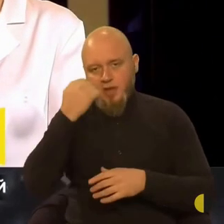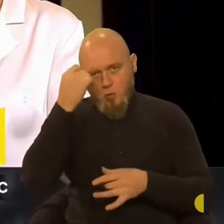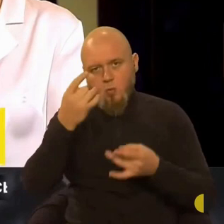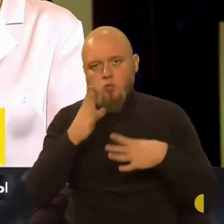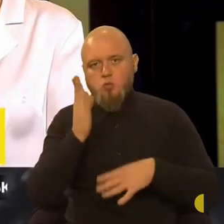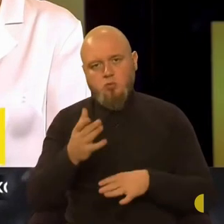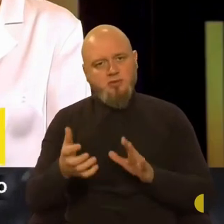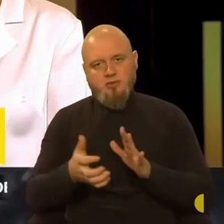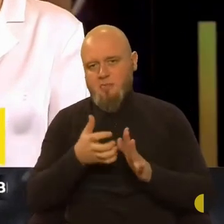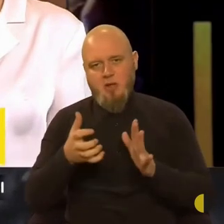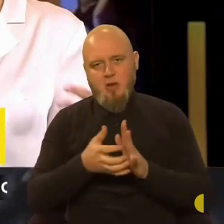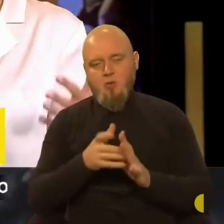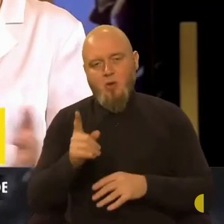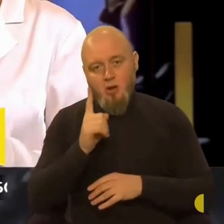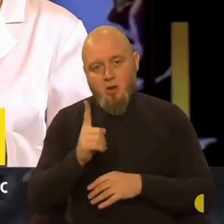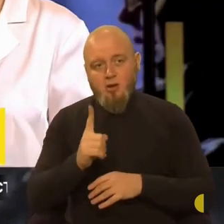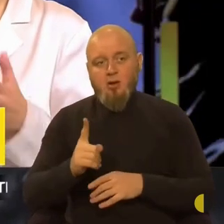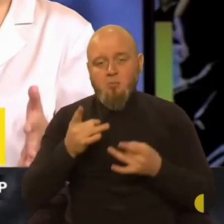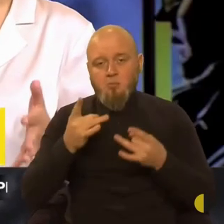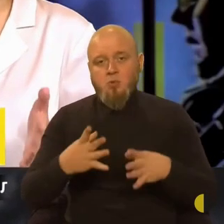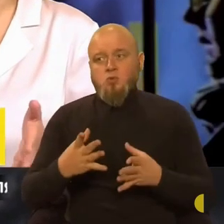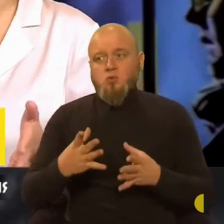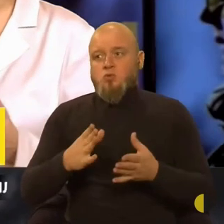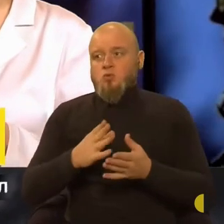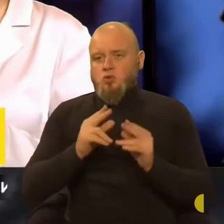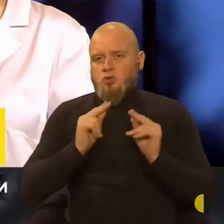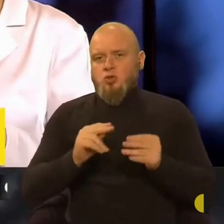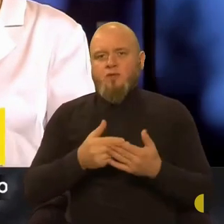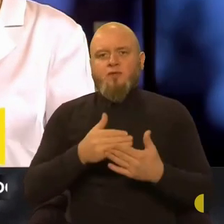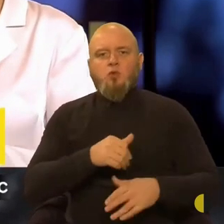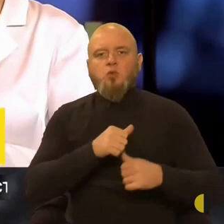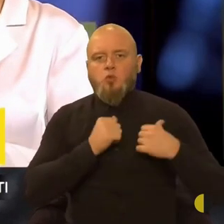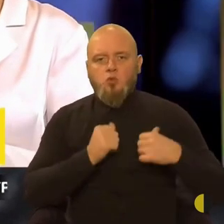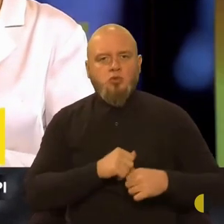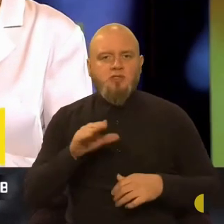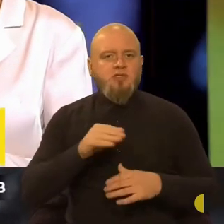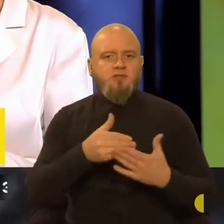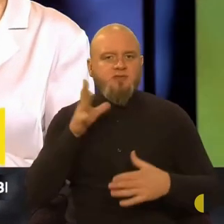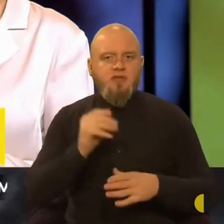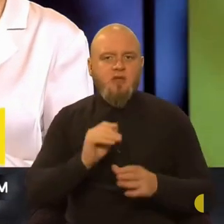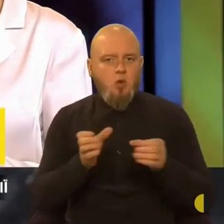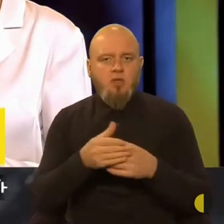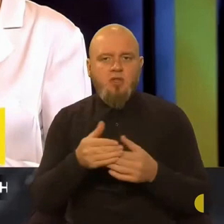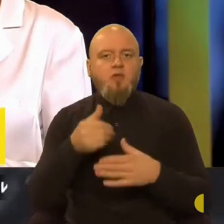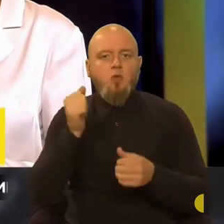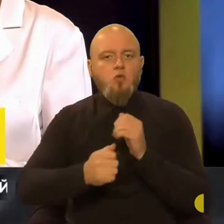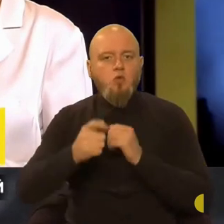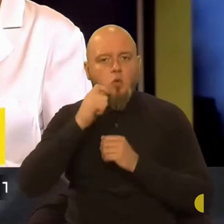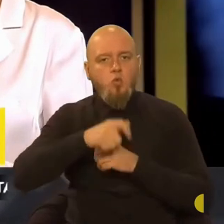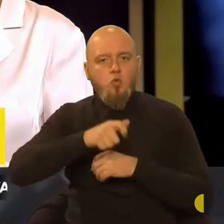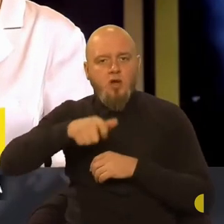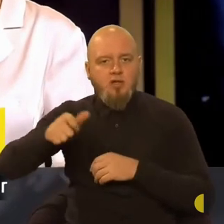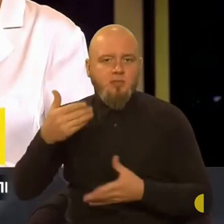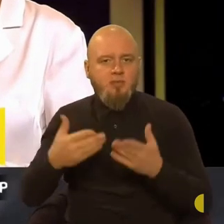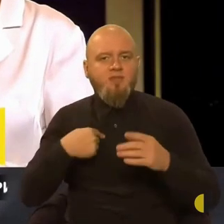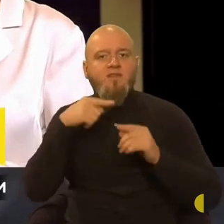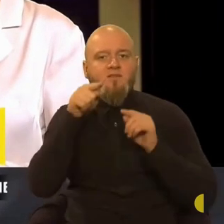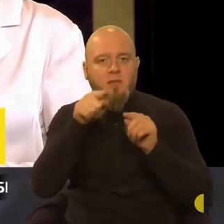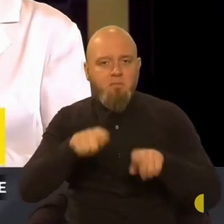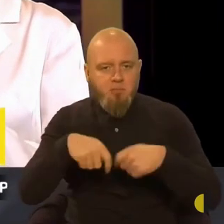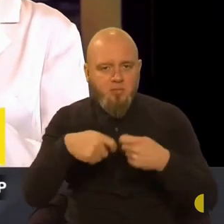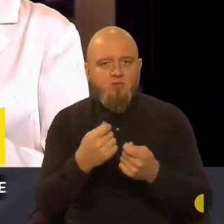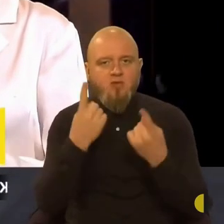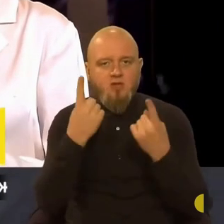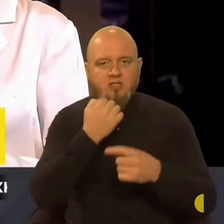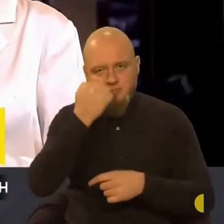просто буде замало, але от просто щиро і від душі, від всієї команди, та від кожного українця, певно, зараз вам передаю величезне